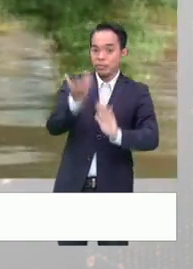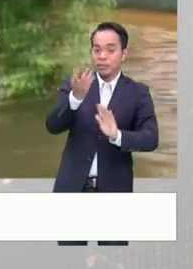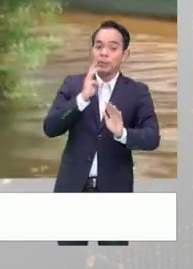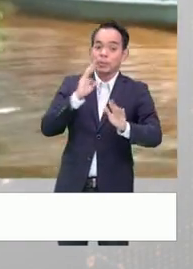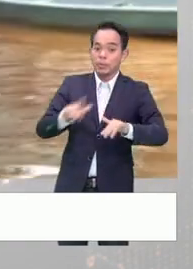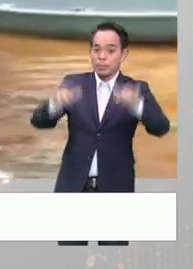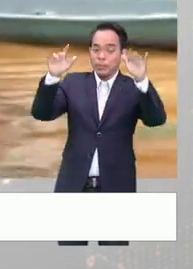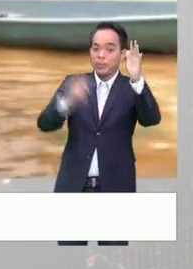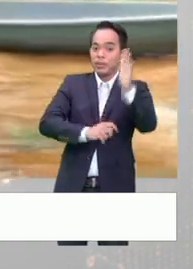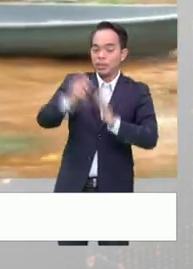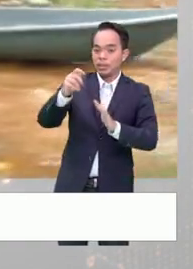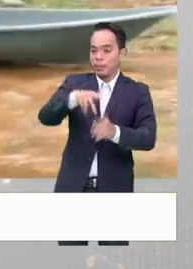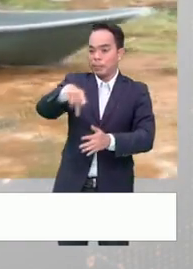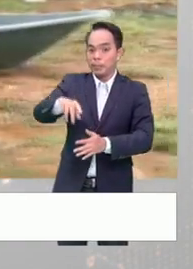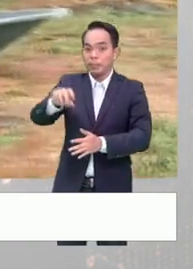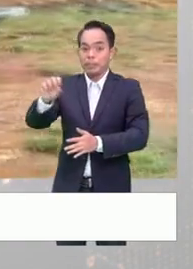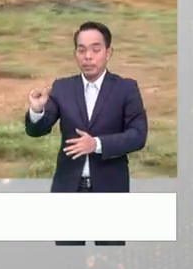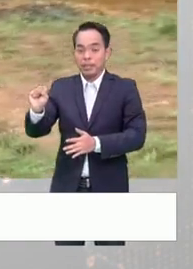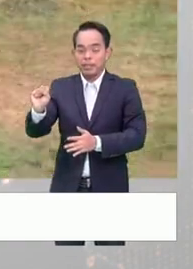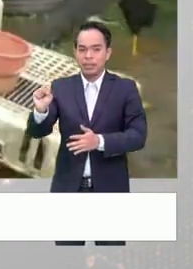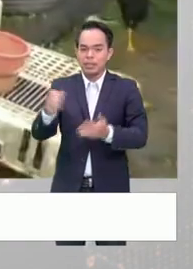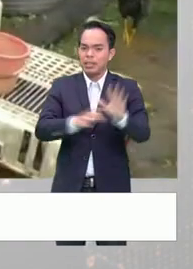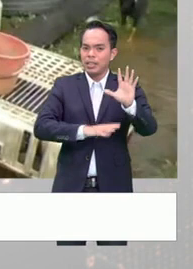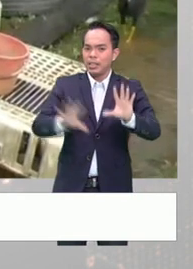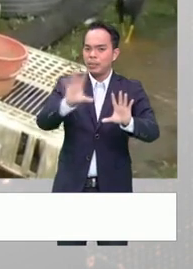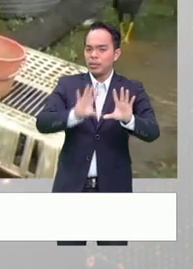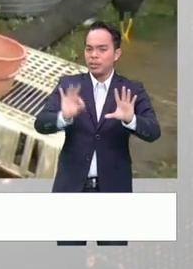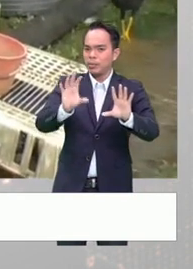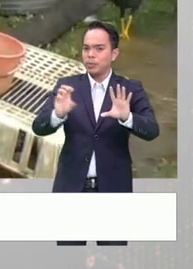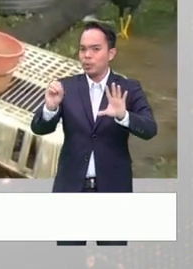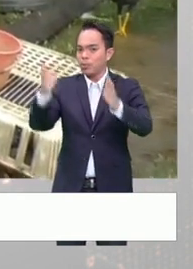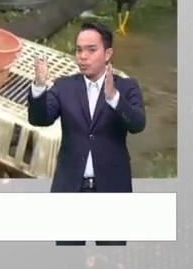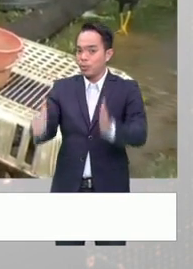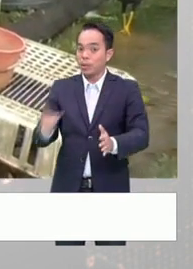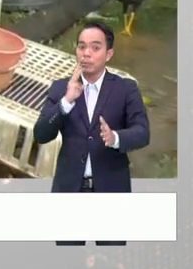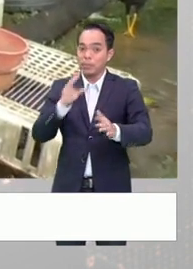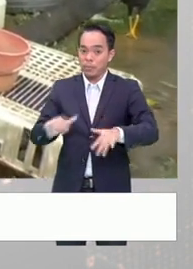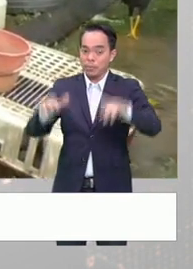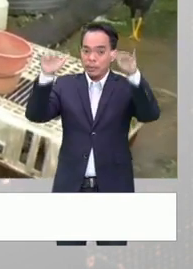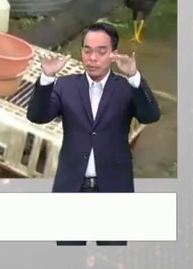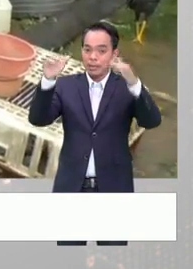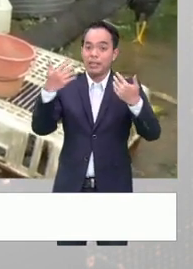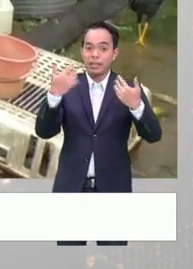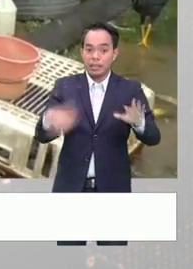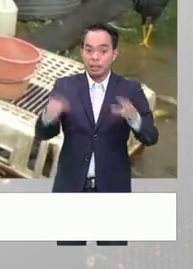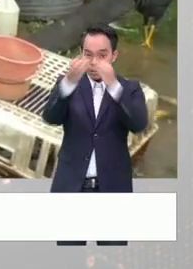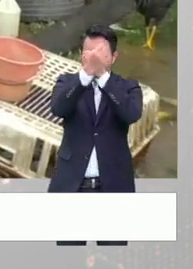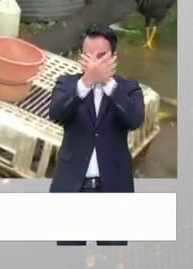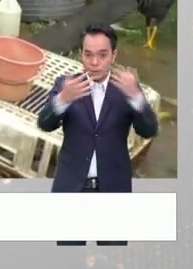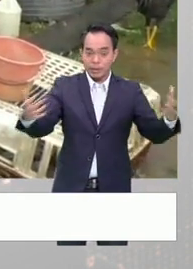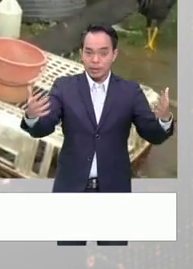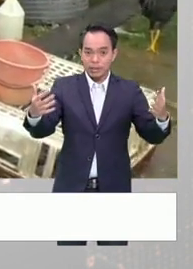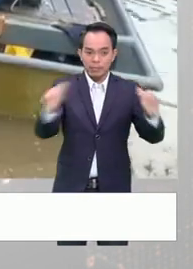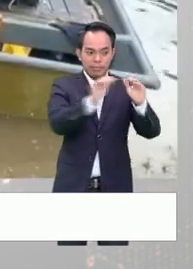tempatkan di pusat pemindahan sementara yaitu sekitar 560 orang mangsa banjir dan seperti yang dijalankan peningkatan